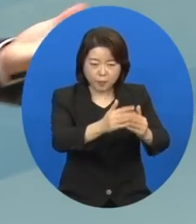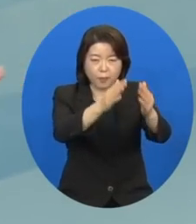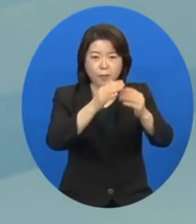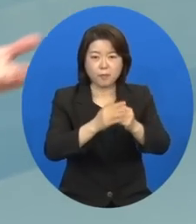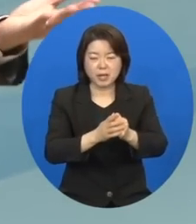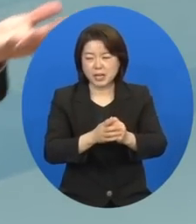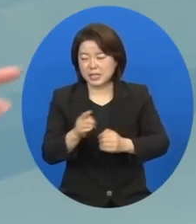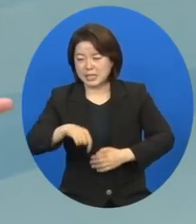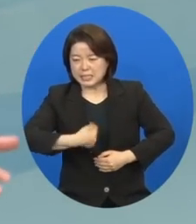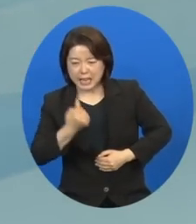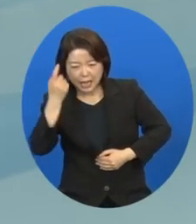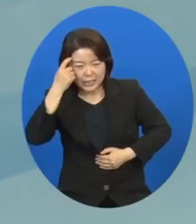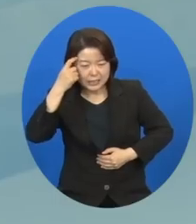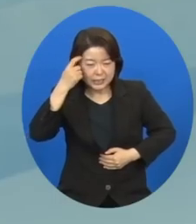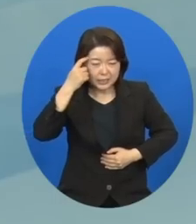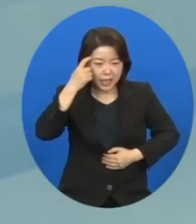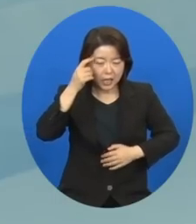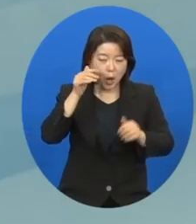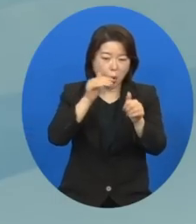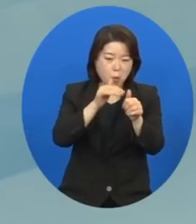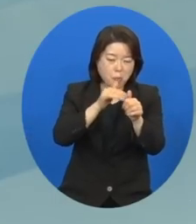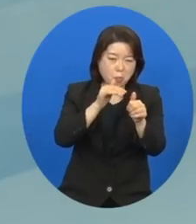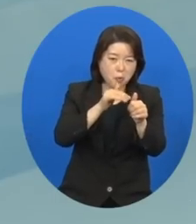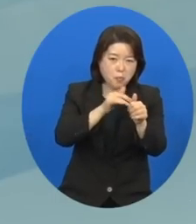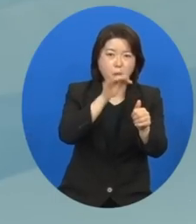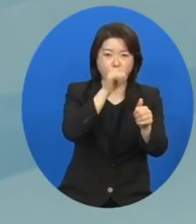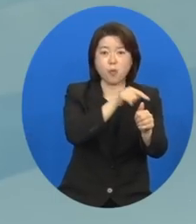식으로 계속 유혹해 오는 것입니다.